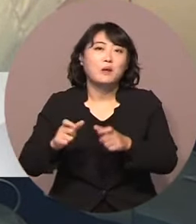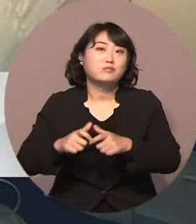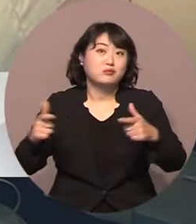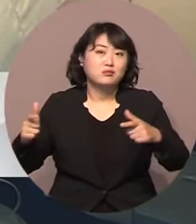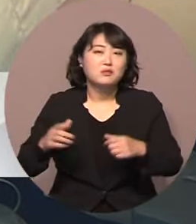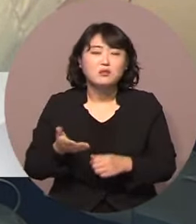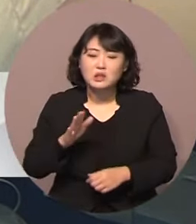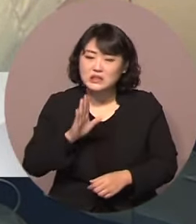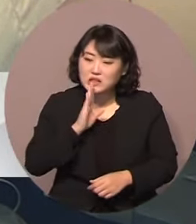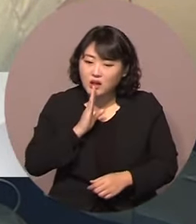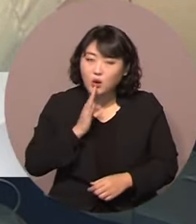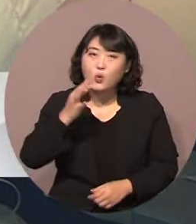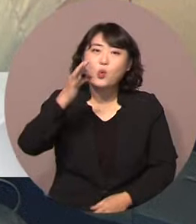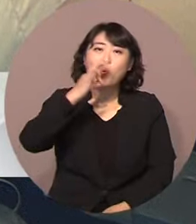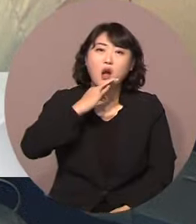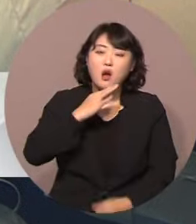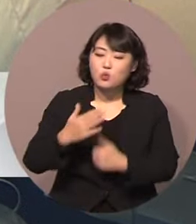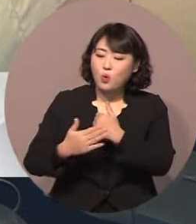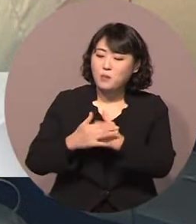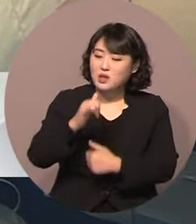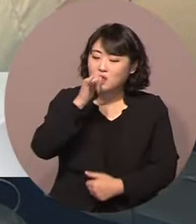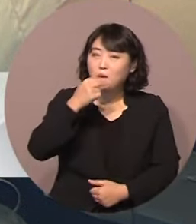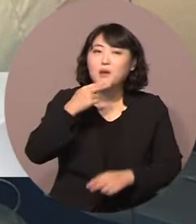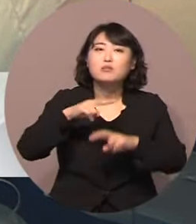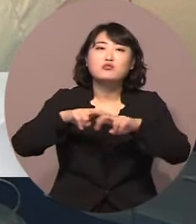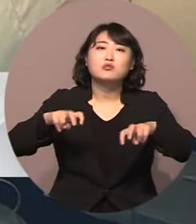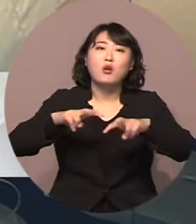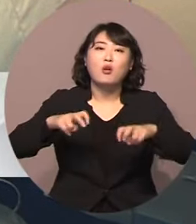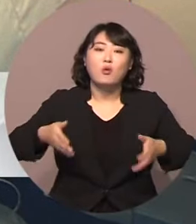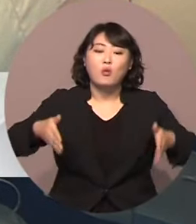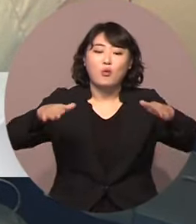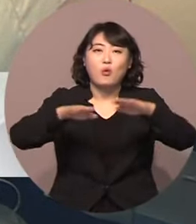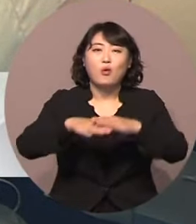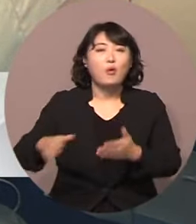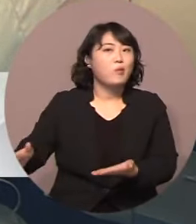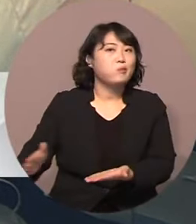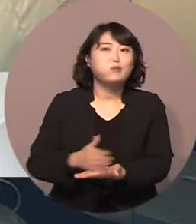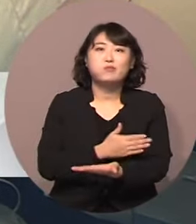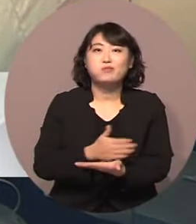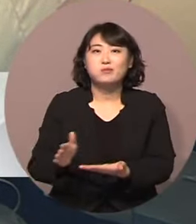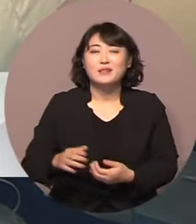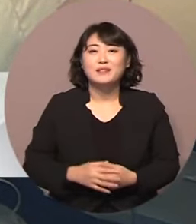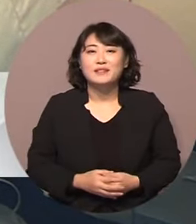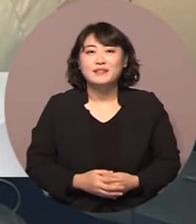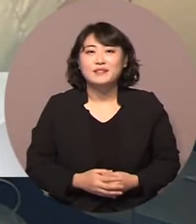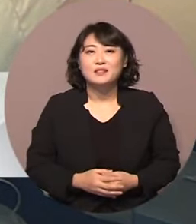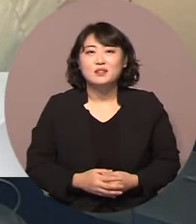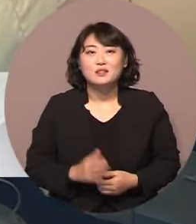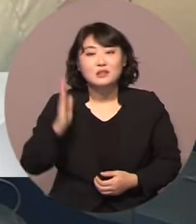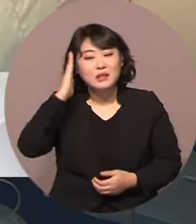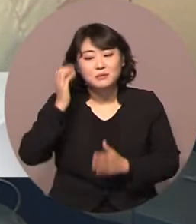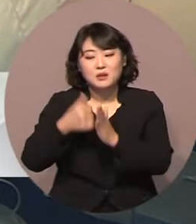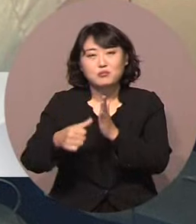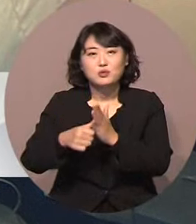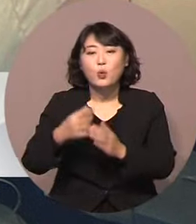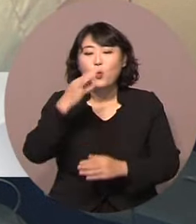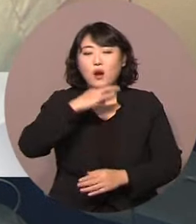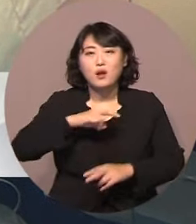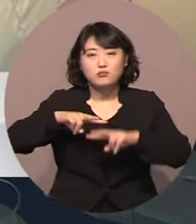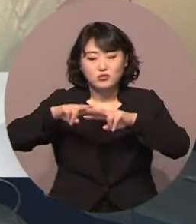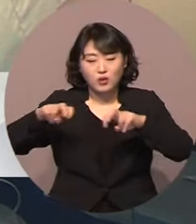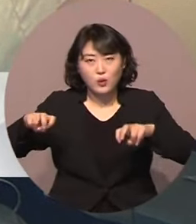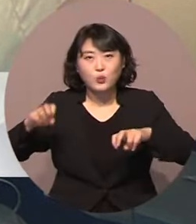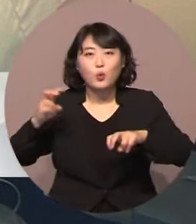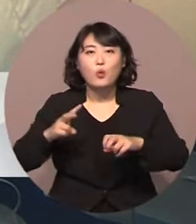제품들이 숙면에 얼마나 도움을 주는지 분석하는 기관은 전무했던 상황이었는데 수면 제품 효과를 분석하고